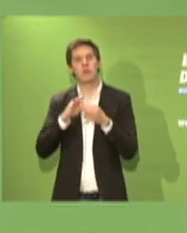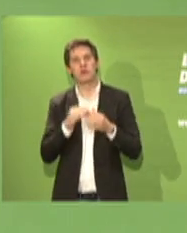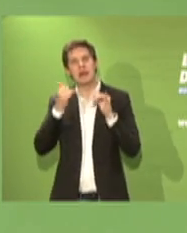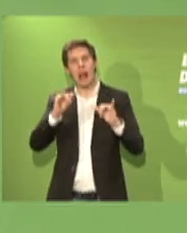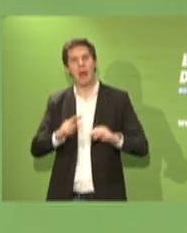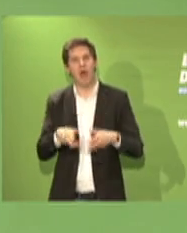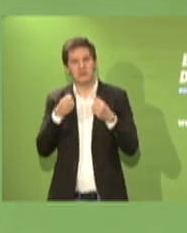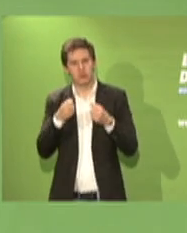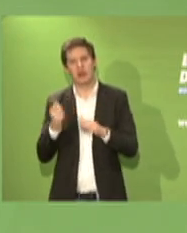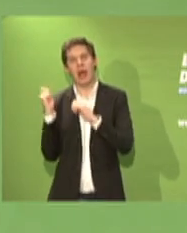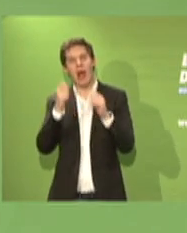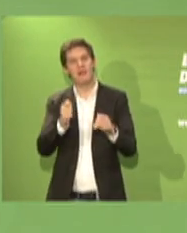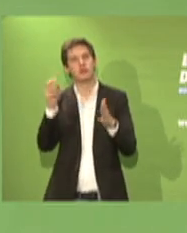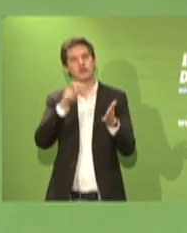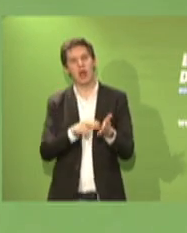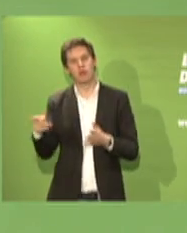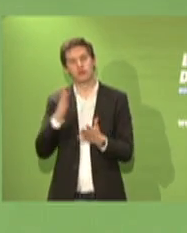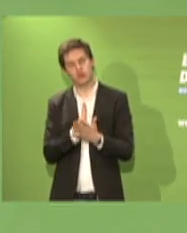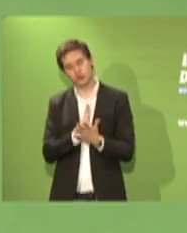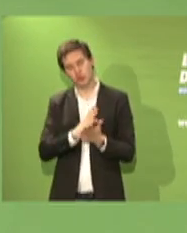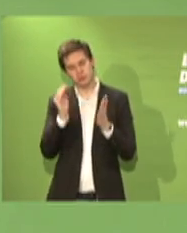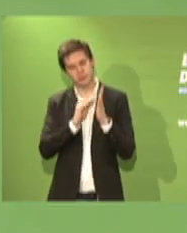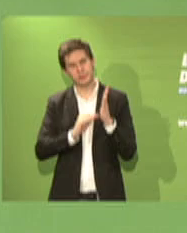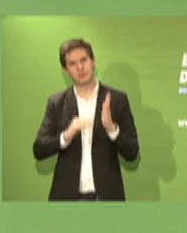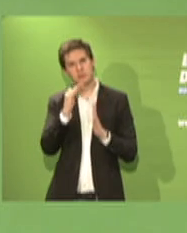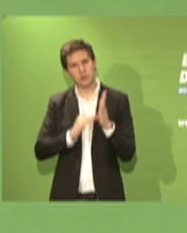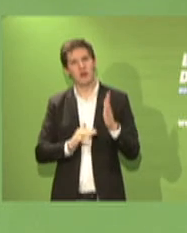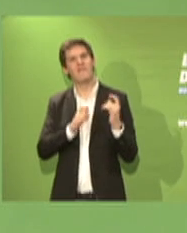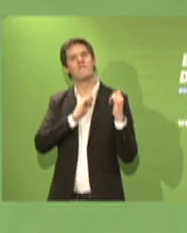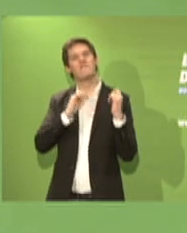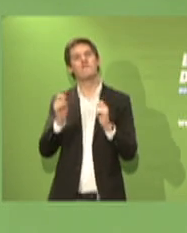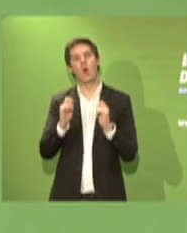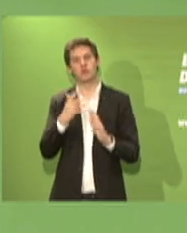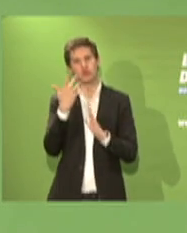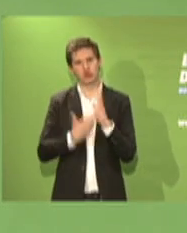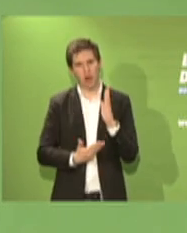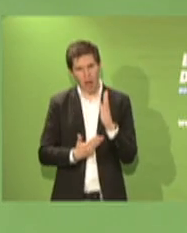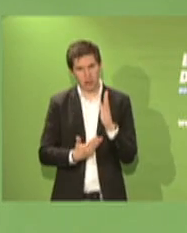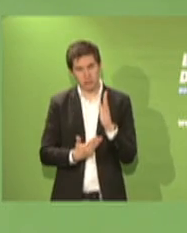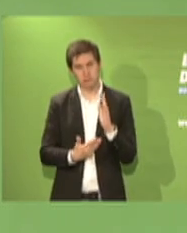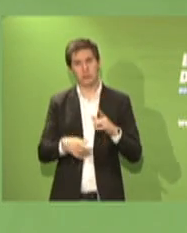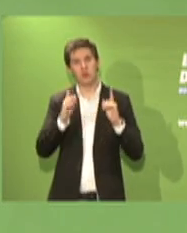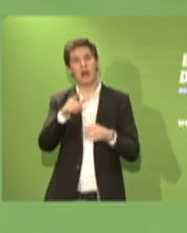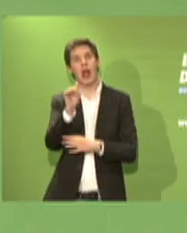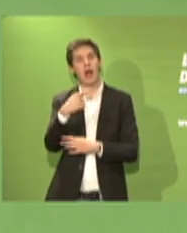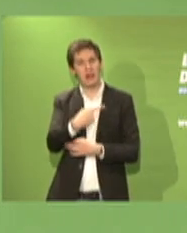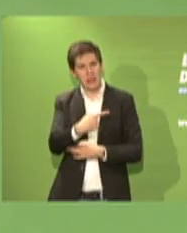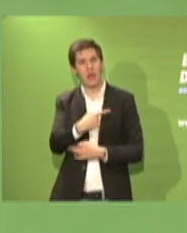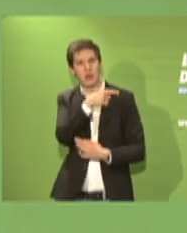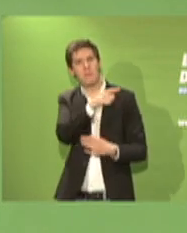Antragstellerinnen ein gleichrangiges und zu berücksichtigendes Vorschlagsrecht ebenso wie die beteiligten LAG